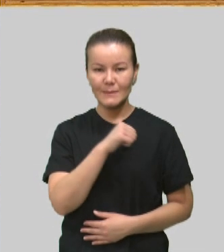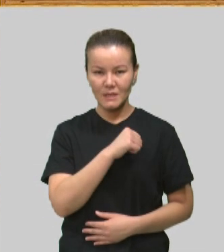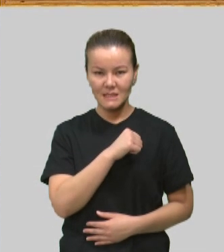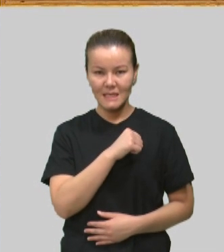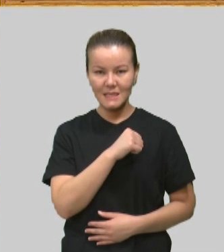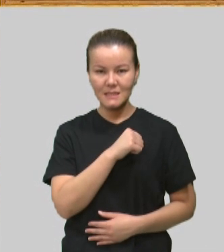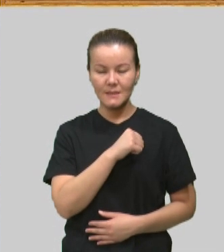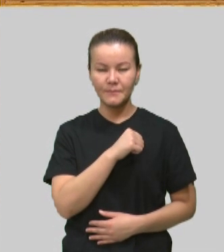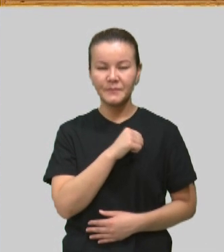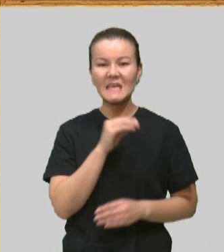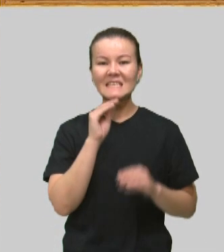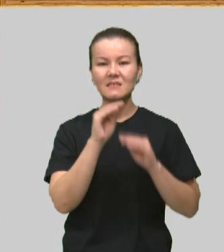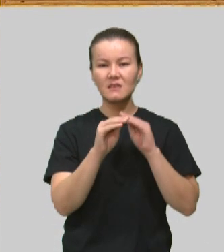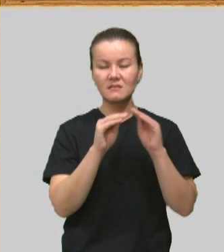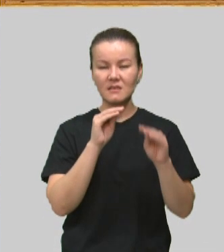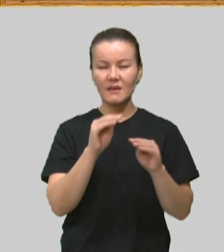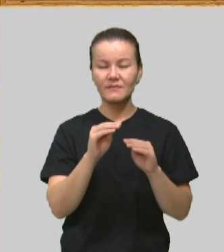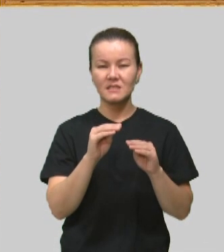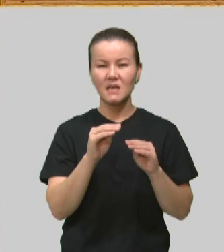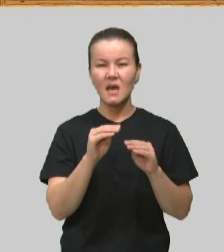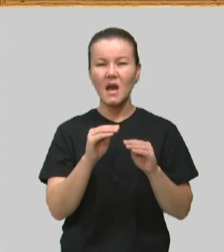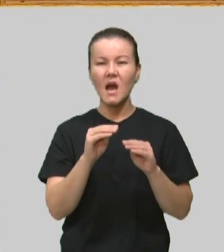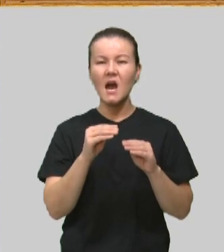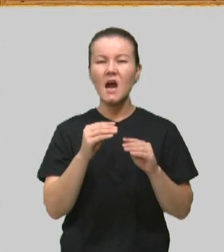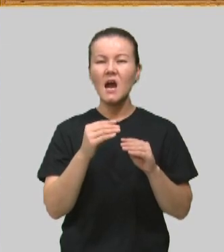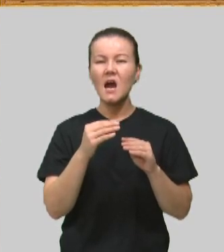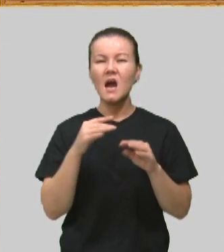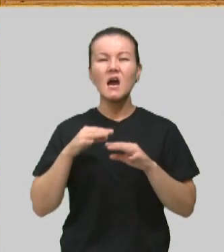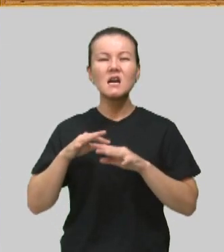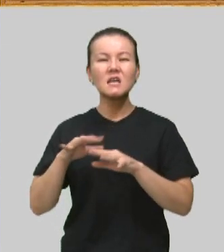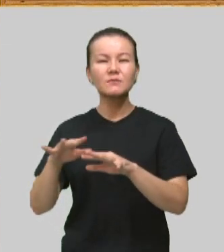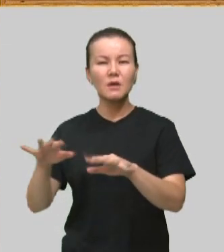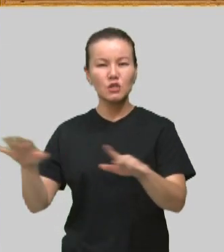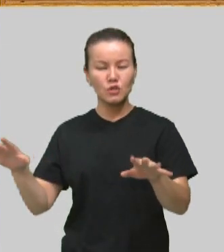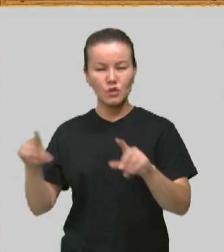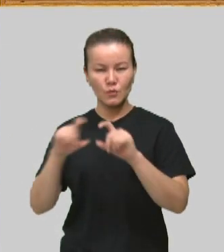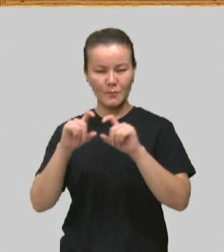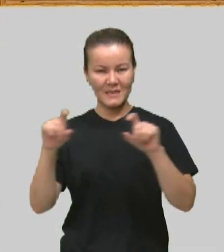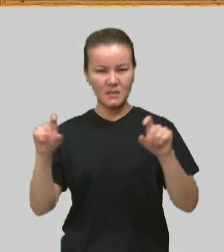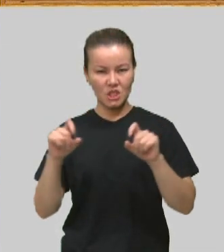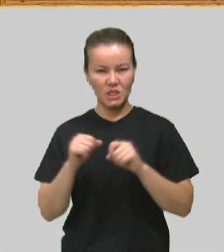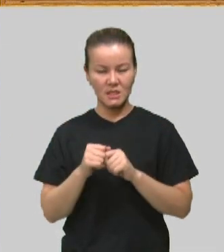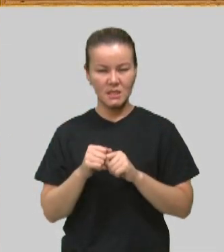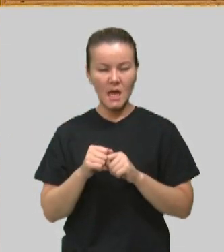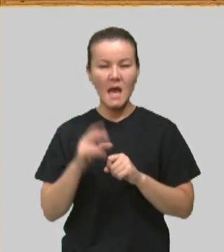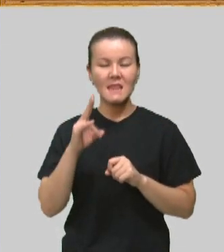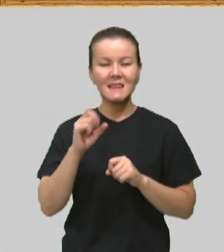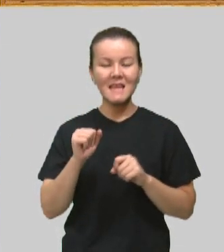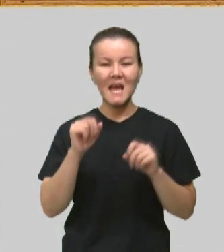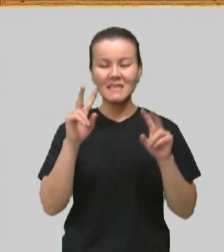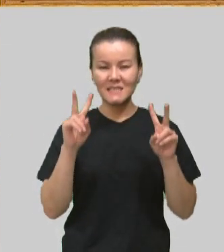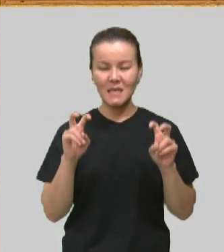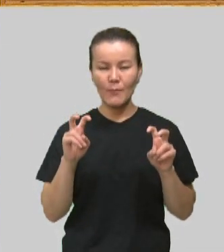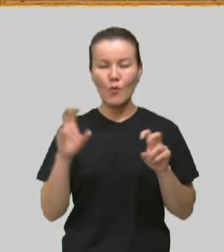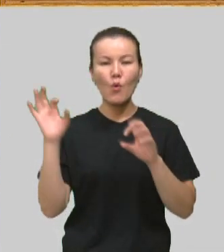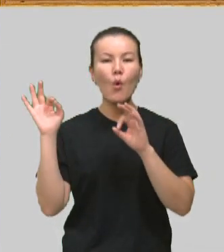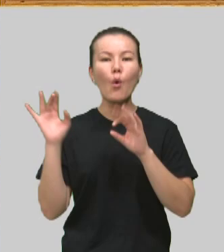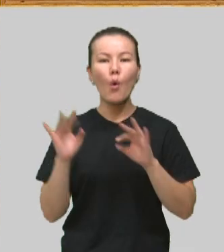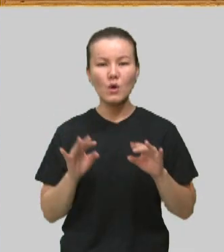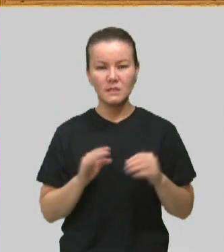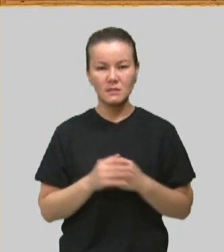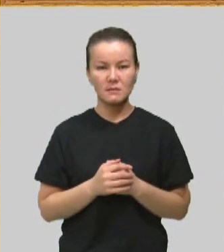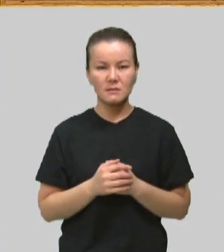Самостоятельно составьте распространенное предложение на тему